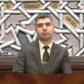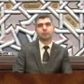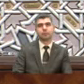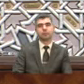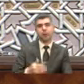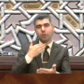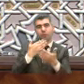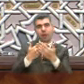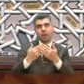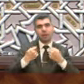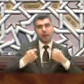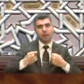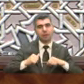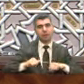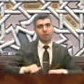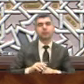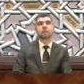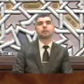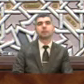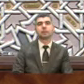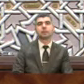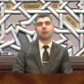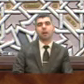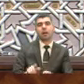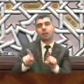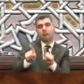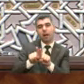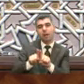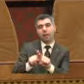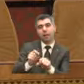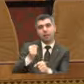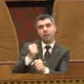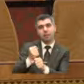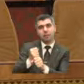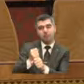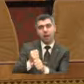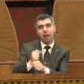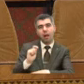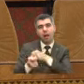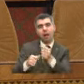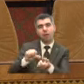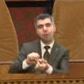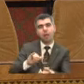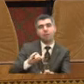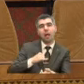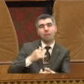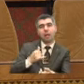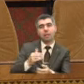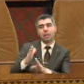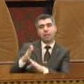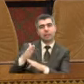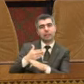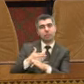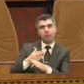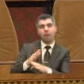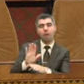شكرا سيد الرئيس. سيد الوزير، علاقة التشغيل بالعالم القروي، توعدت الحكومة بإطلاق برنامج لتطوير التشغيل